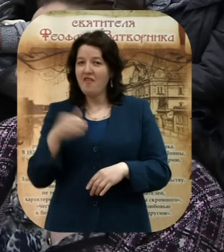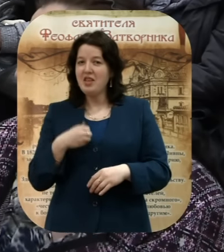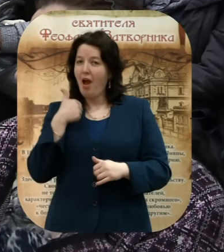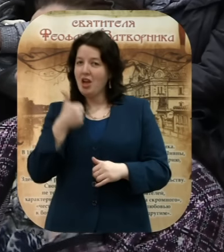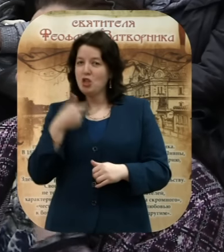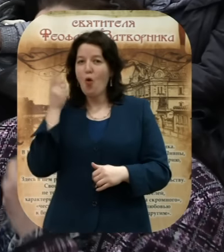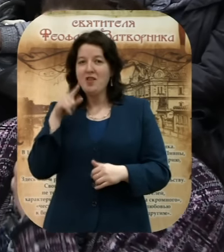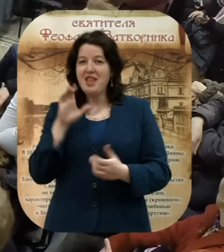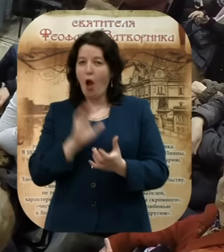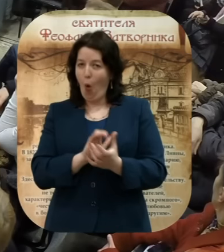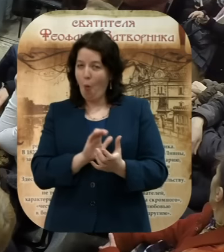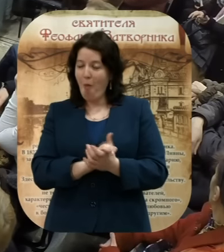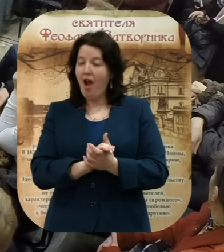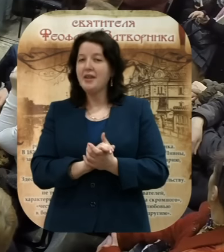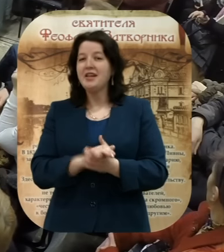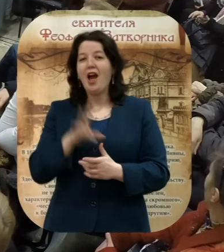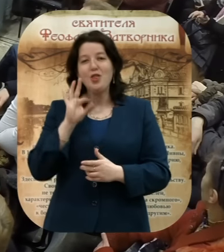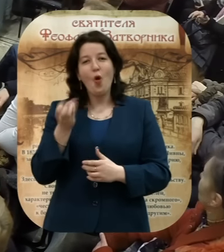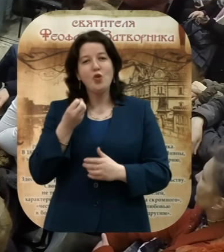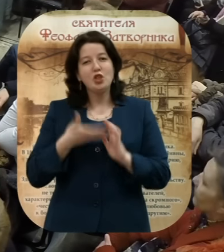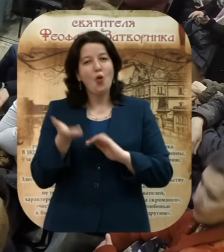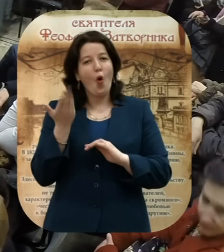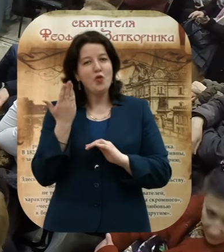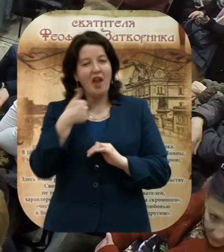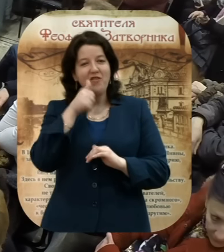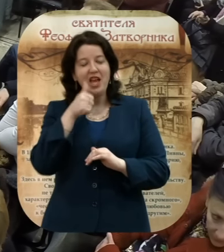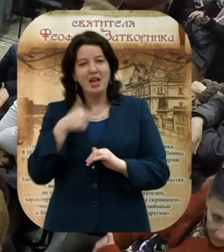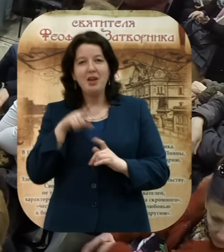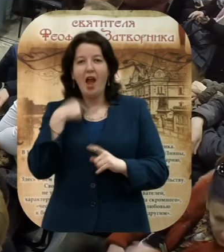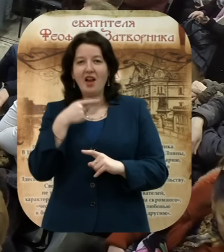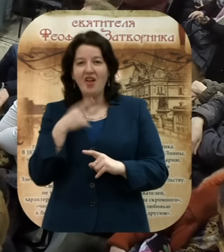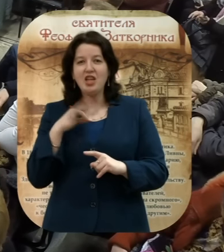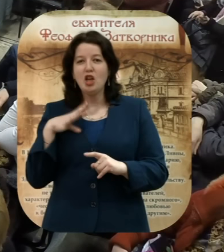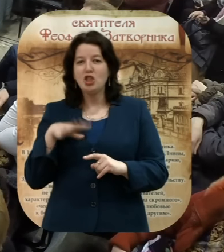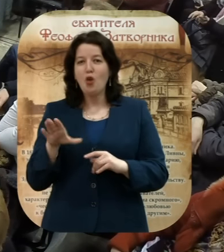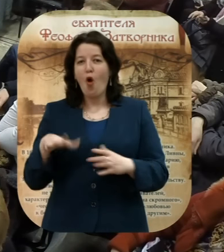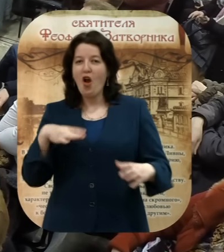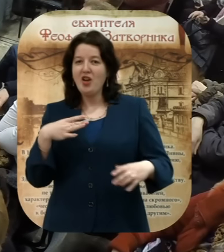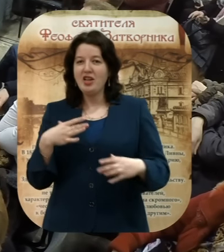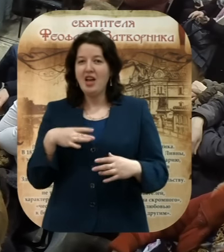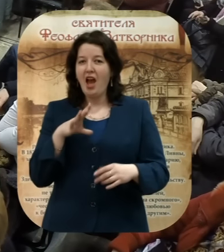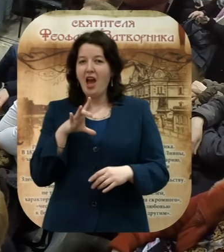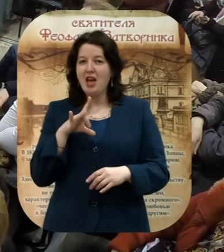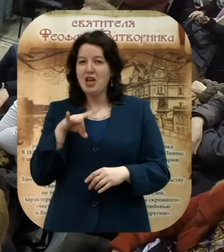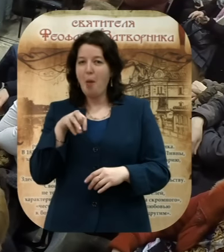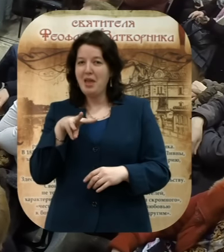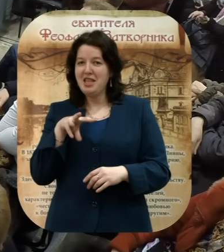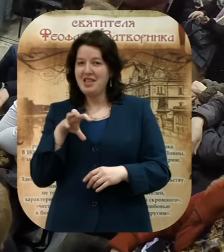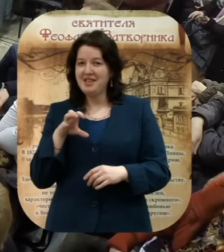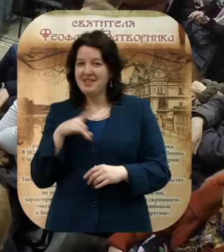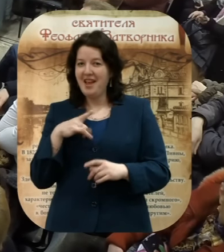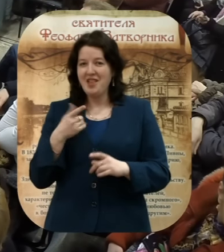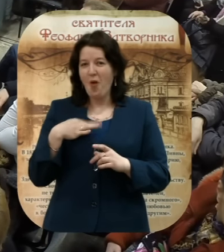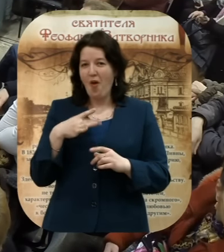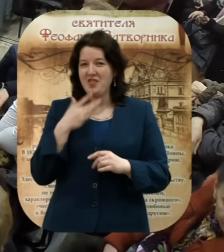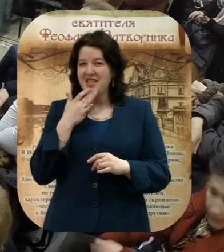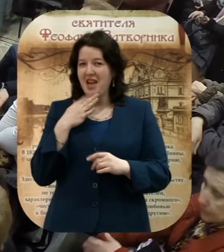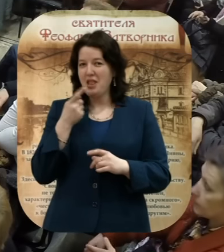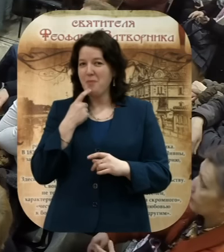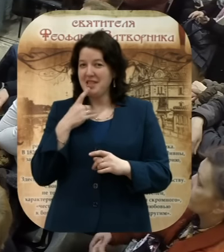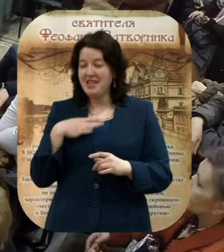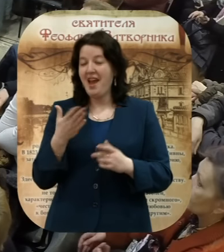знакомая, но еще древние римляне говорили: «Repetitio est mater studiorum» – «Повторение есть